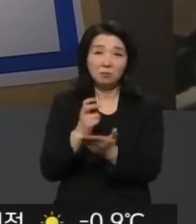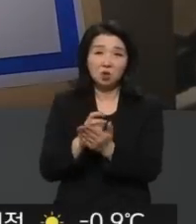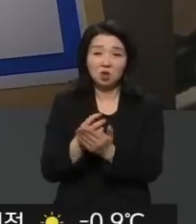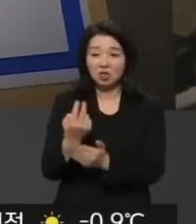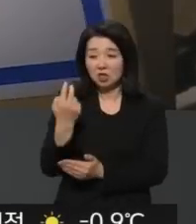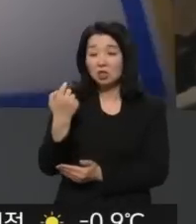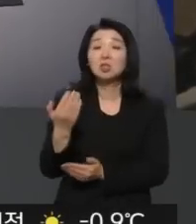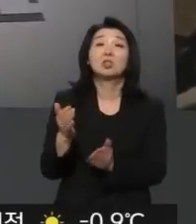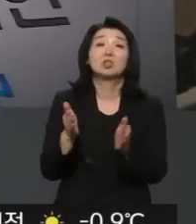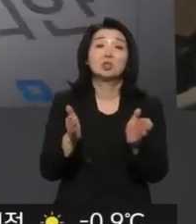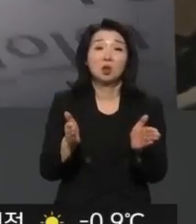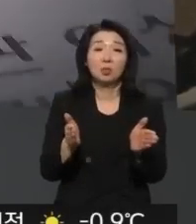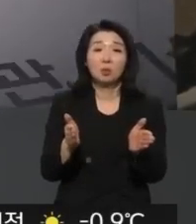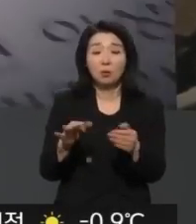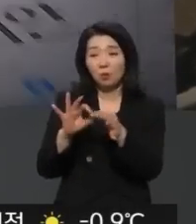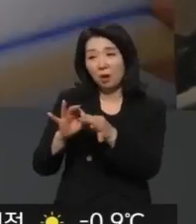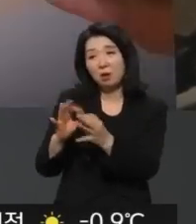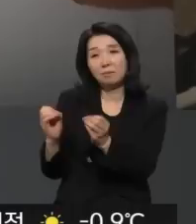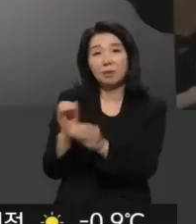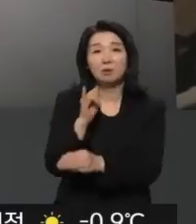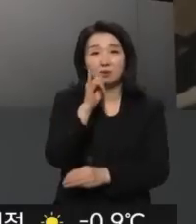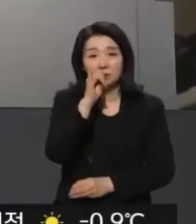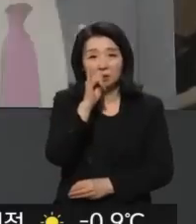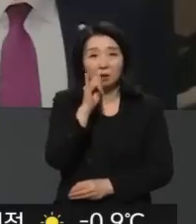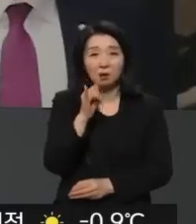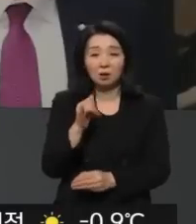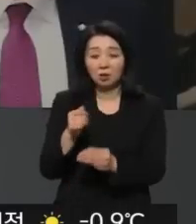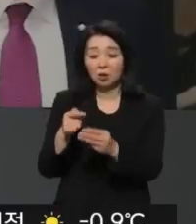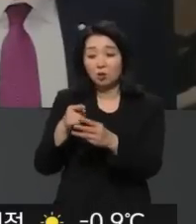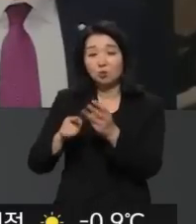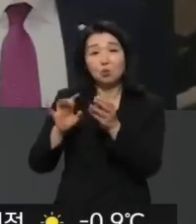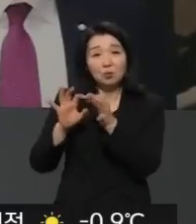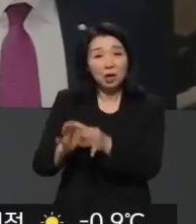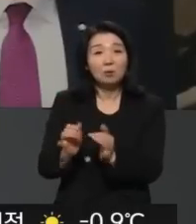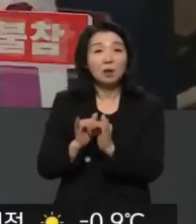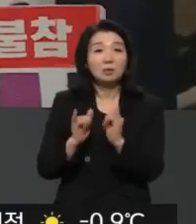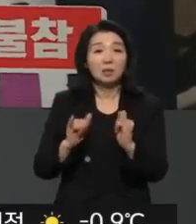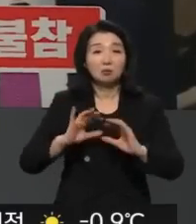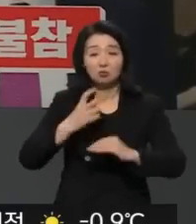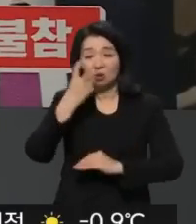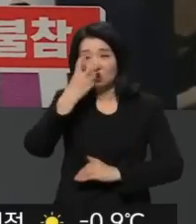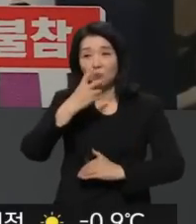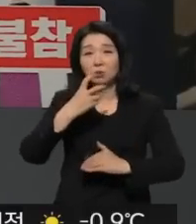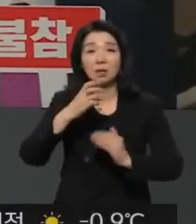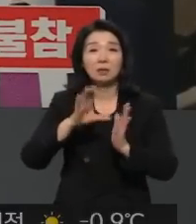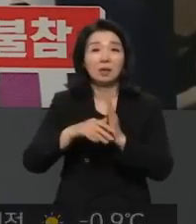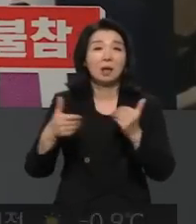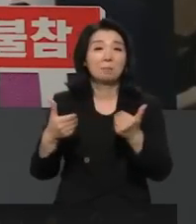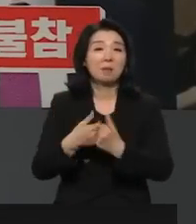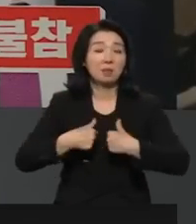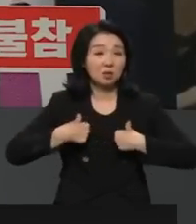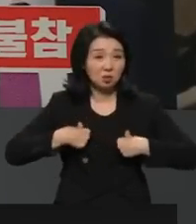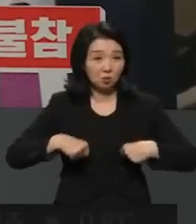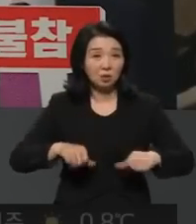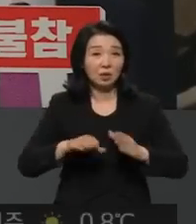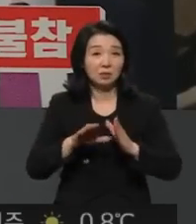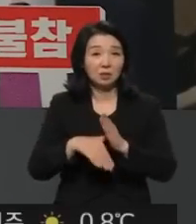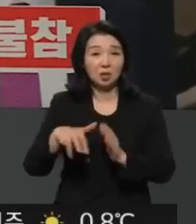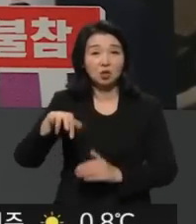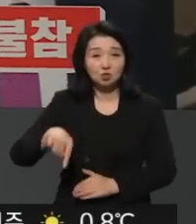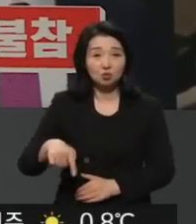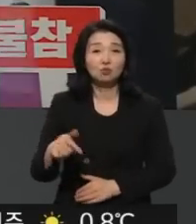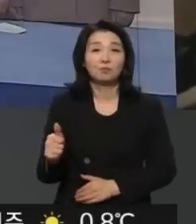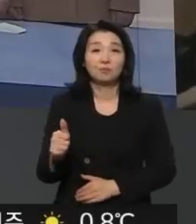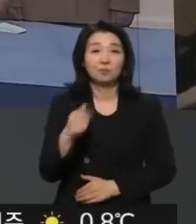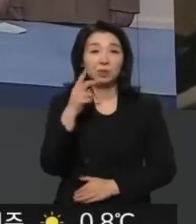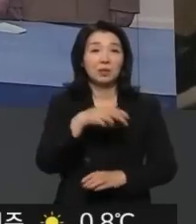관련된 의견을 나눈 것으로 알려지는데요. 이른바 윤핵관 의원들이 국정조사에 반대하거나 기권한 가운데 주 원내대표는